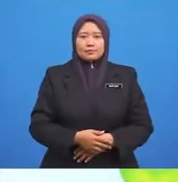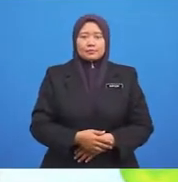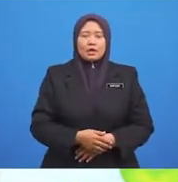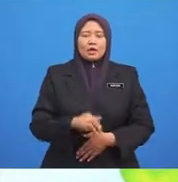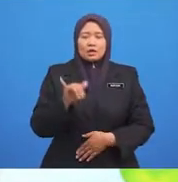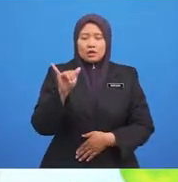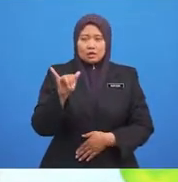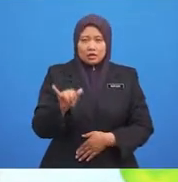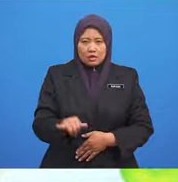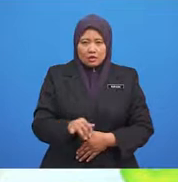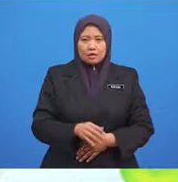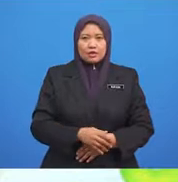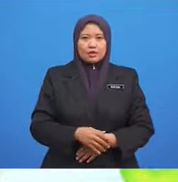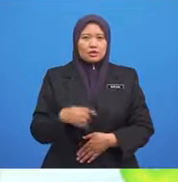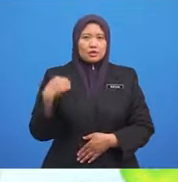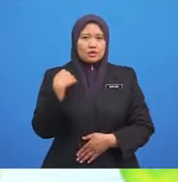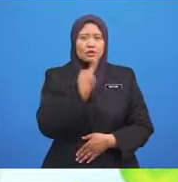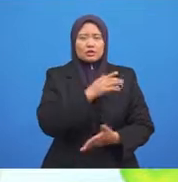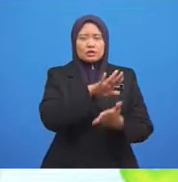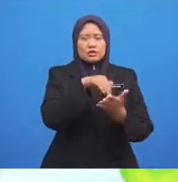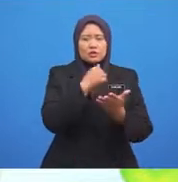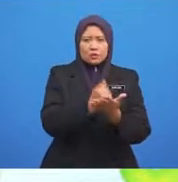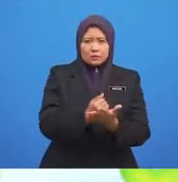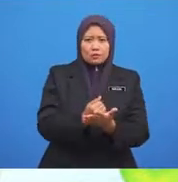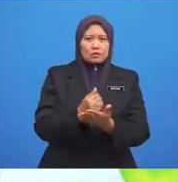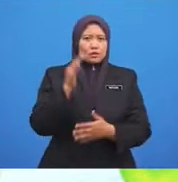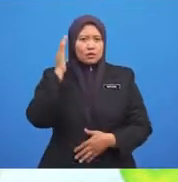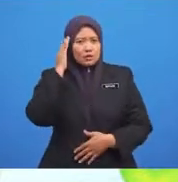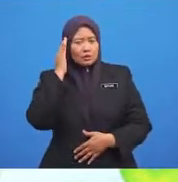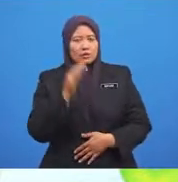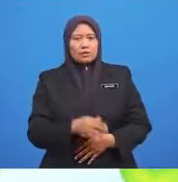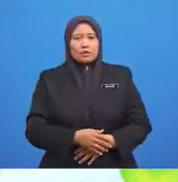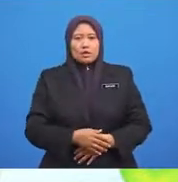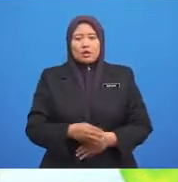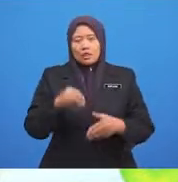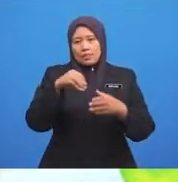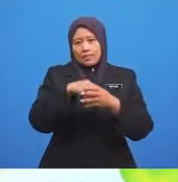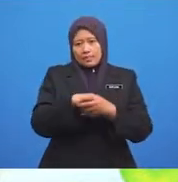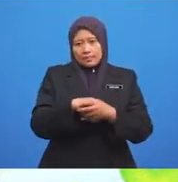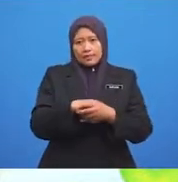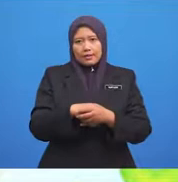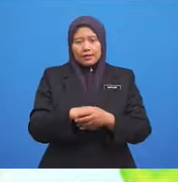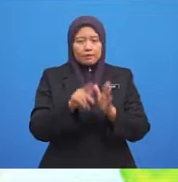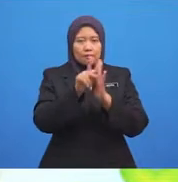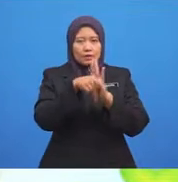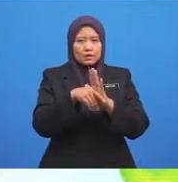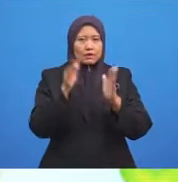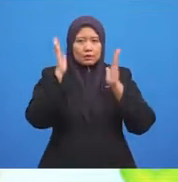Ya, murid-murid, kita semua sedia maklum. Dalam peribahasa,